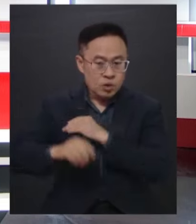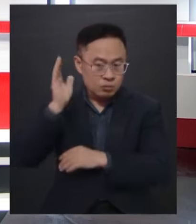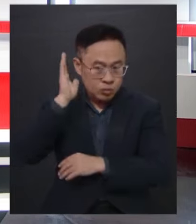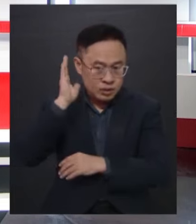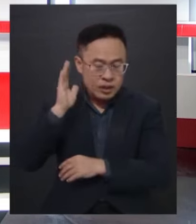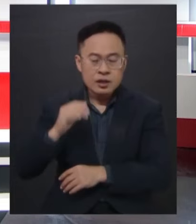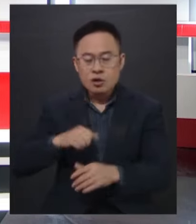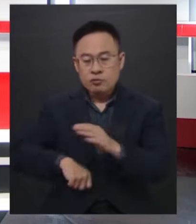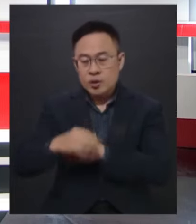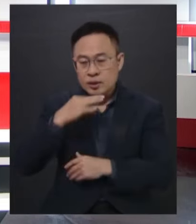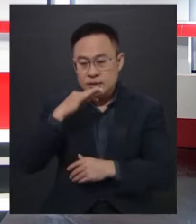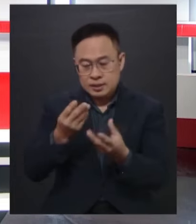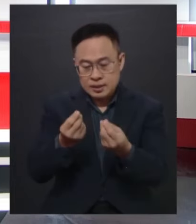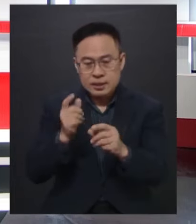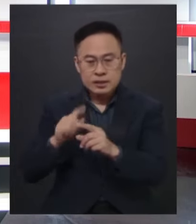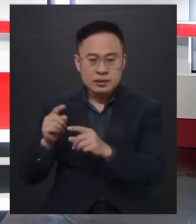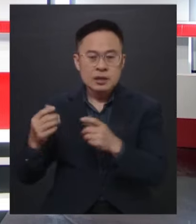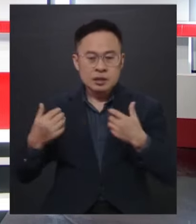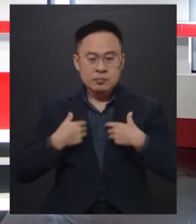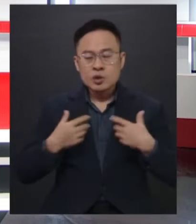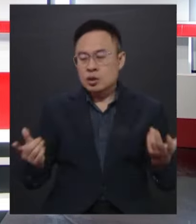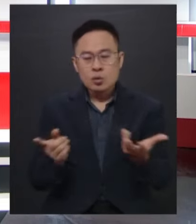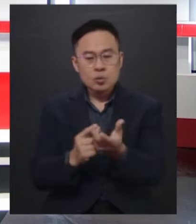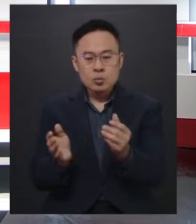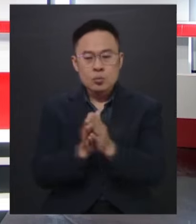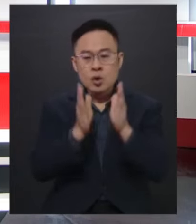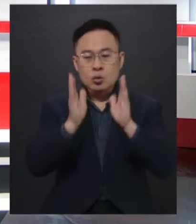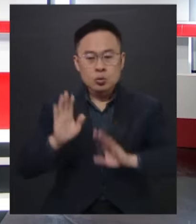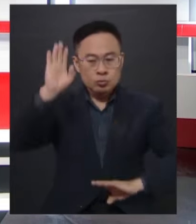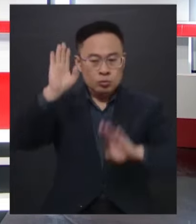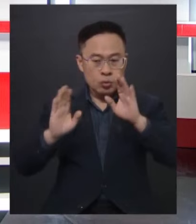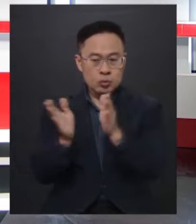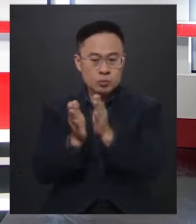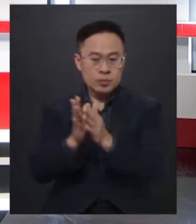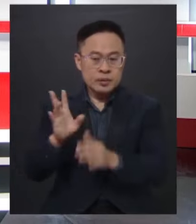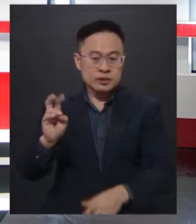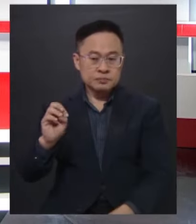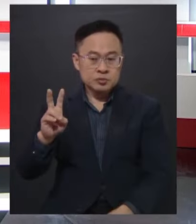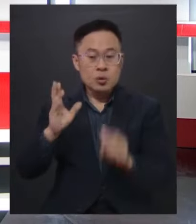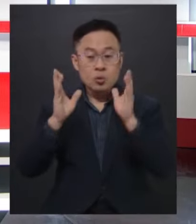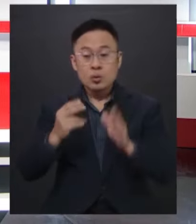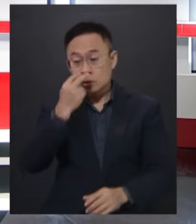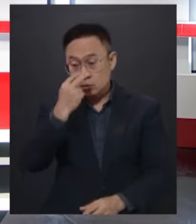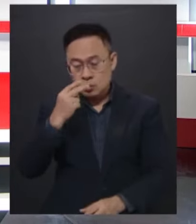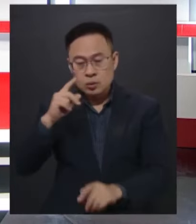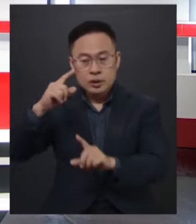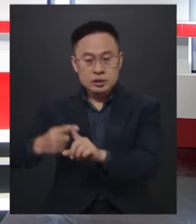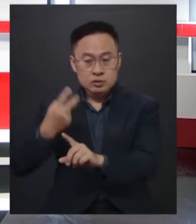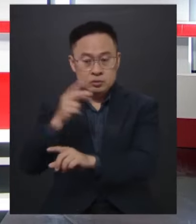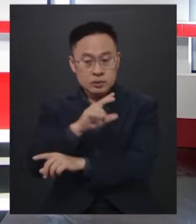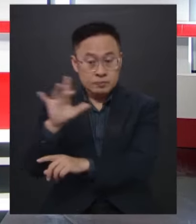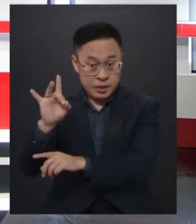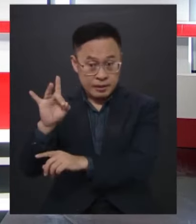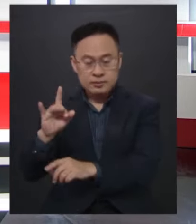ายฟุตซอลหญิงแล้วก็ฟุตบอลหญิงนะคะที่ได้ร่วมโหวตทั้งหมด72เสียงซึ่งการโหวตก็จะเกิดขึ้นในเดือนกุมภาพันธ์นะคะก็เดี๋ยวร